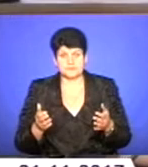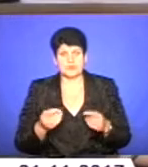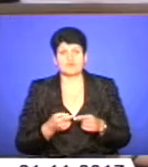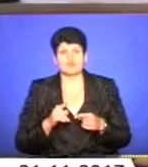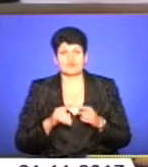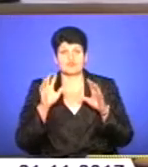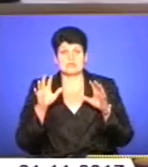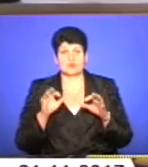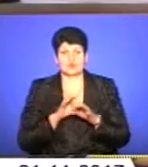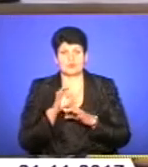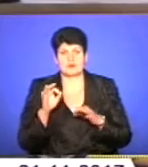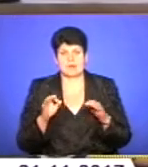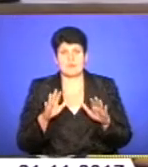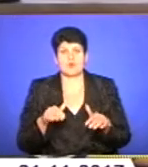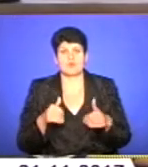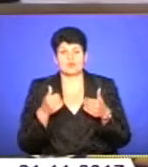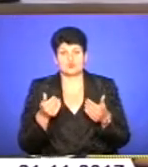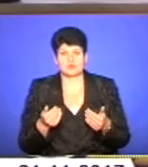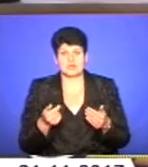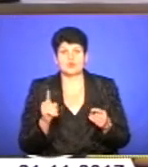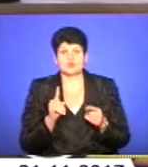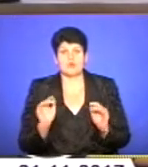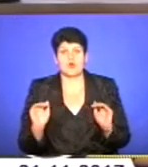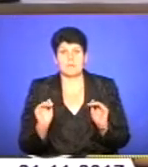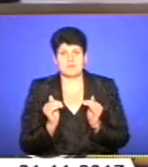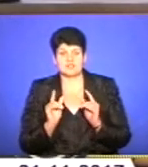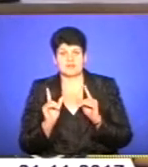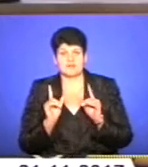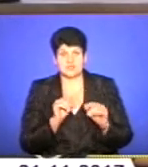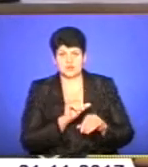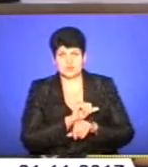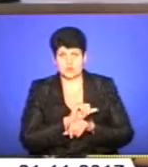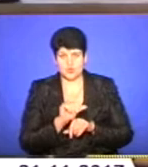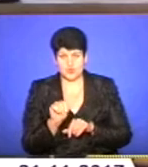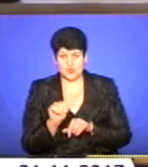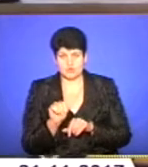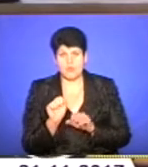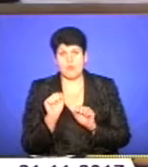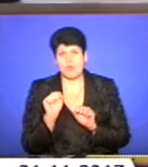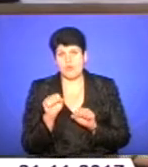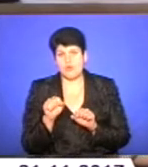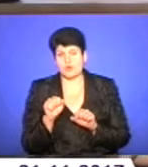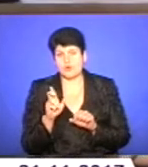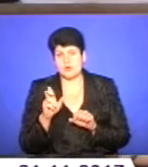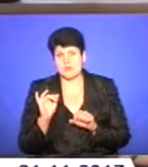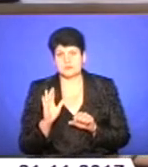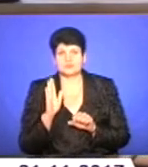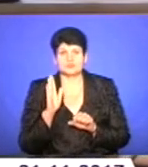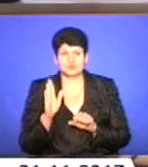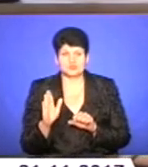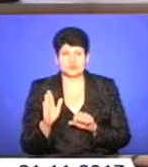даному законопроекті пропонується, щоб обмеження виїзду за кордон могло відбуватися